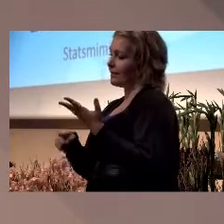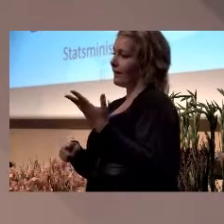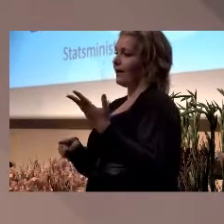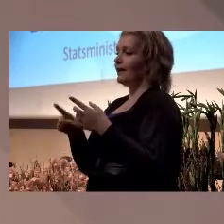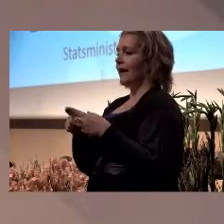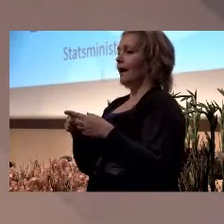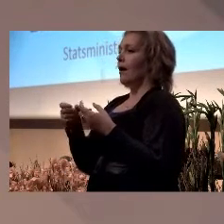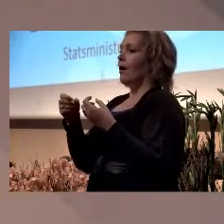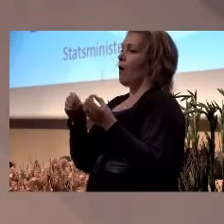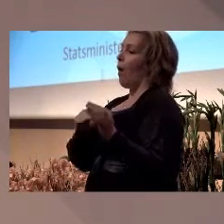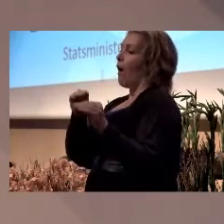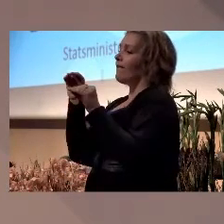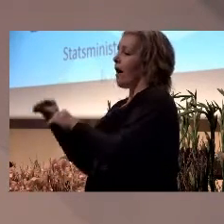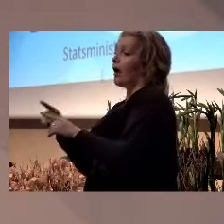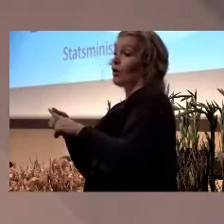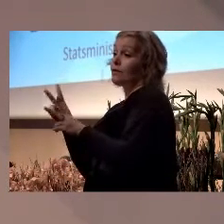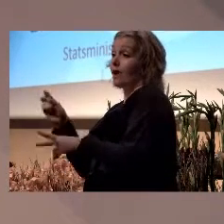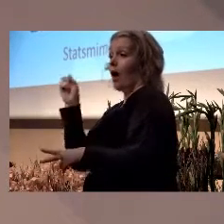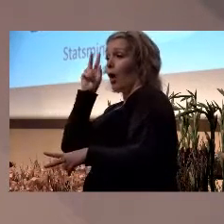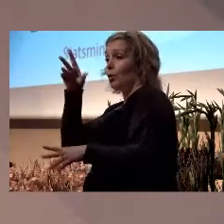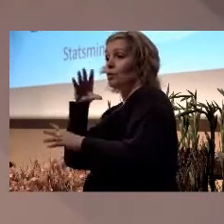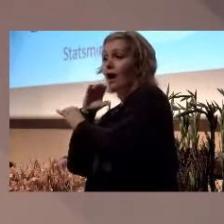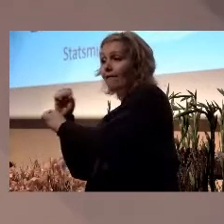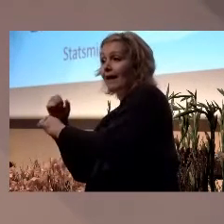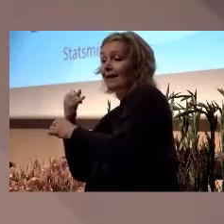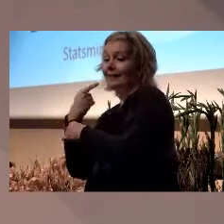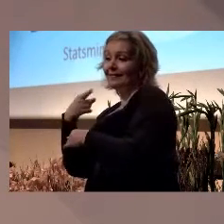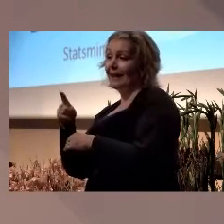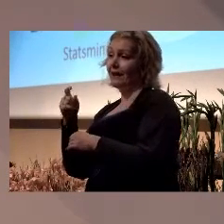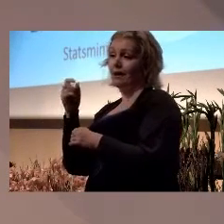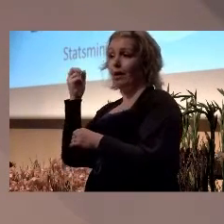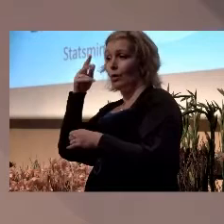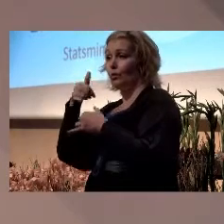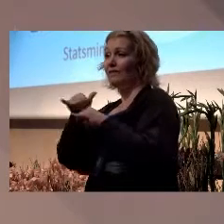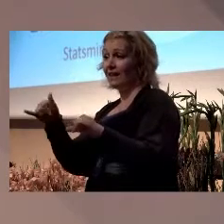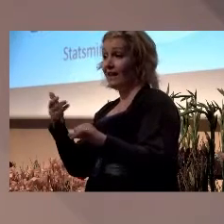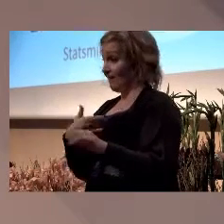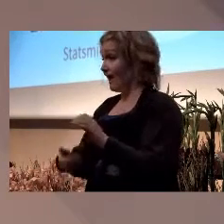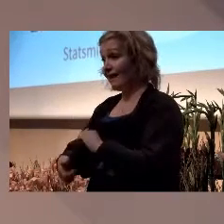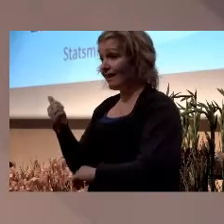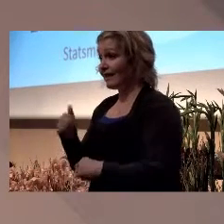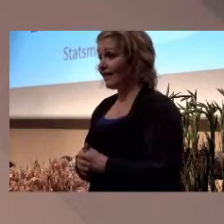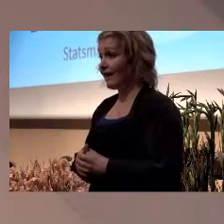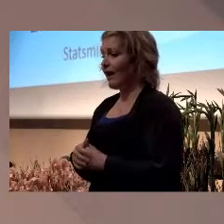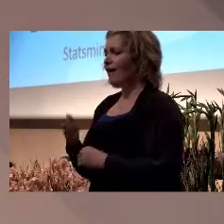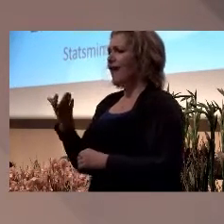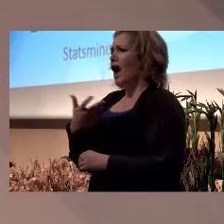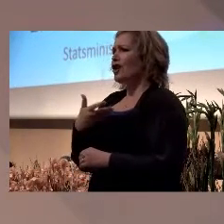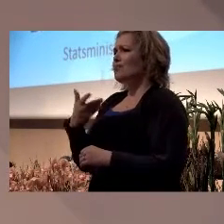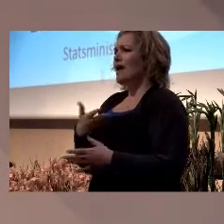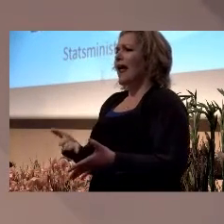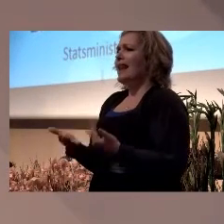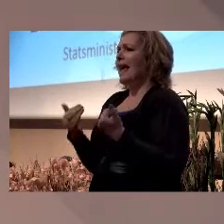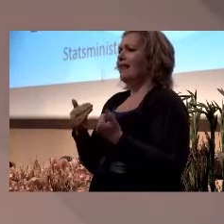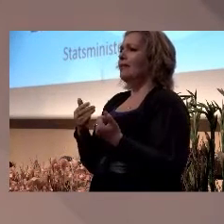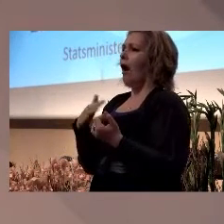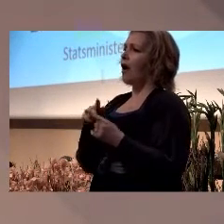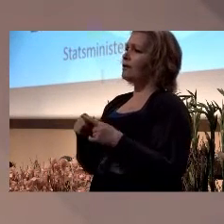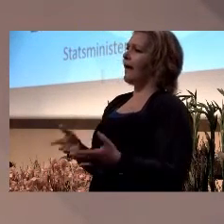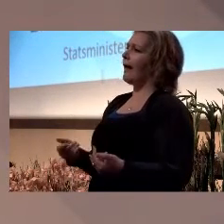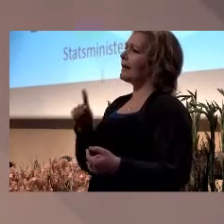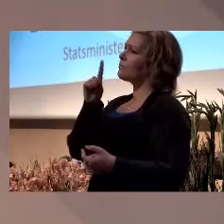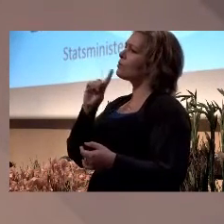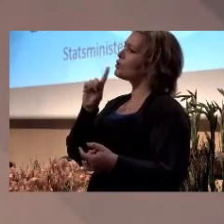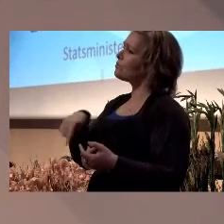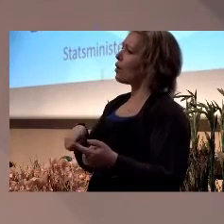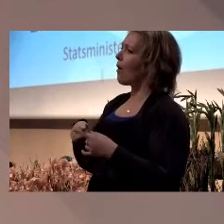mestre overgangen fra rusavhengig til rusfri. Utrolig viktig. For det er så mye lettere å stille de banale